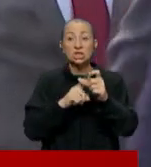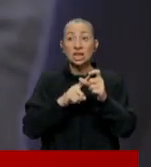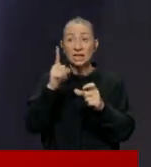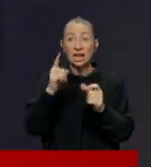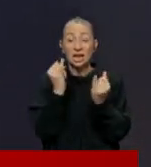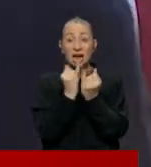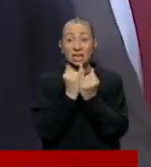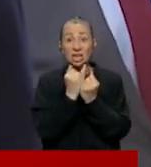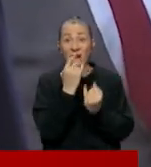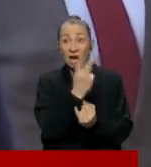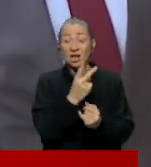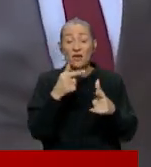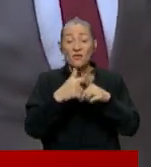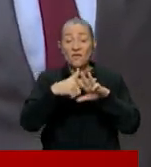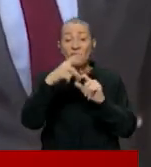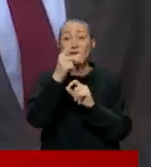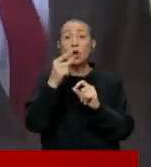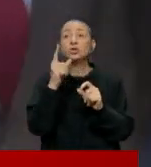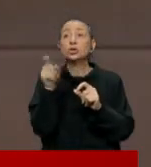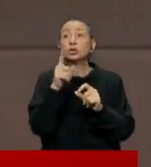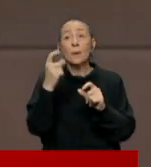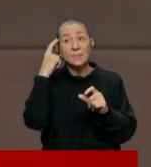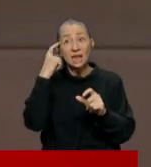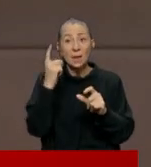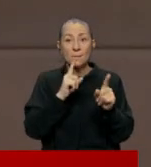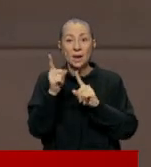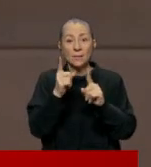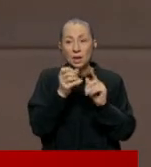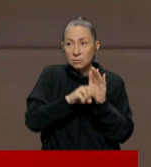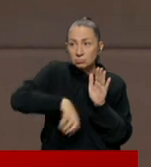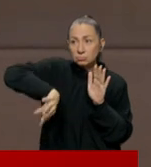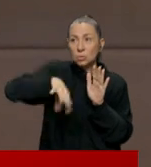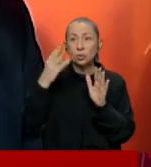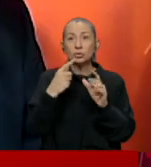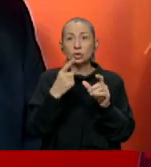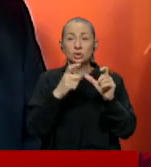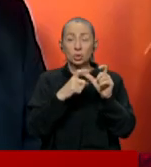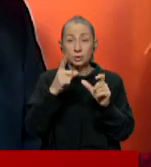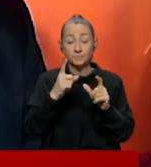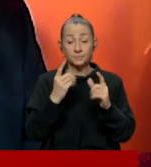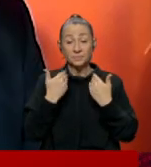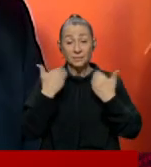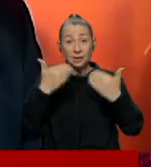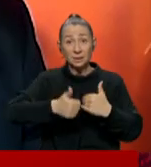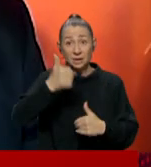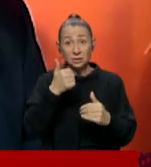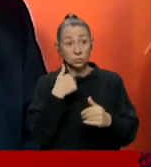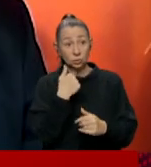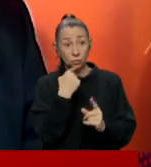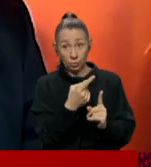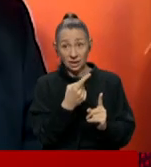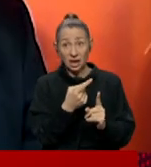Çataklı'nın kardeşlerine ait FETÖ soruşturma bilgilerinin yargıdan sızdığını söyledi Soylu. Adalet Bakanı'nı suçlayana diyorum